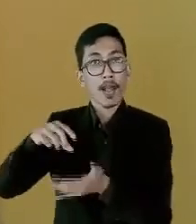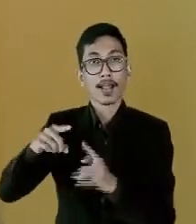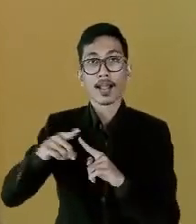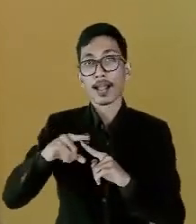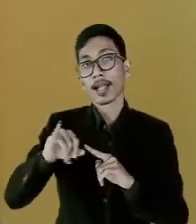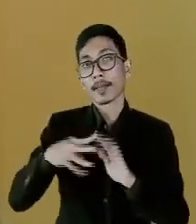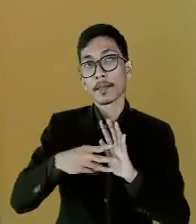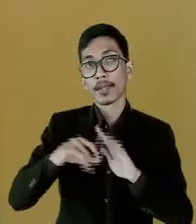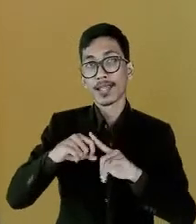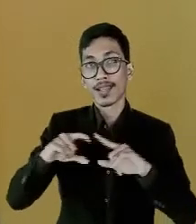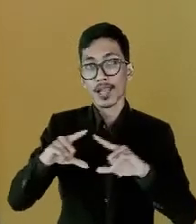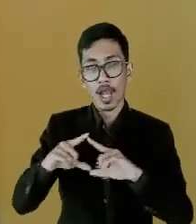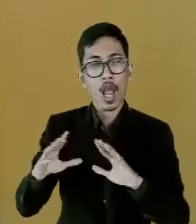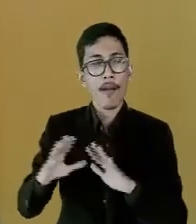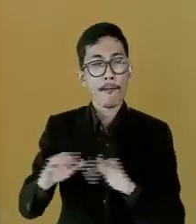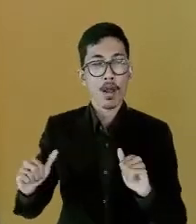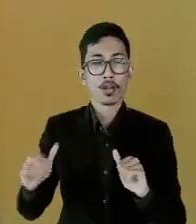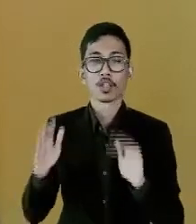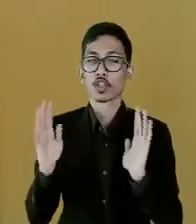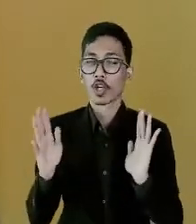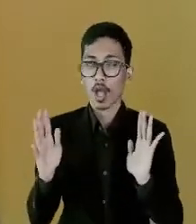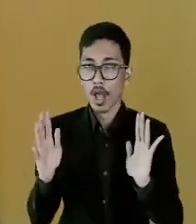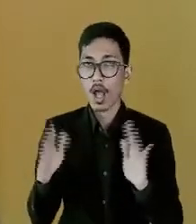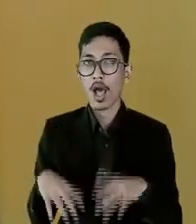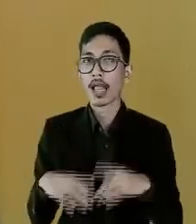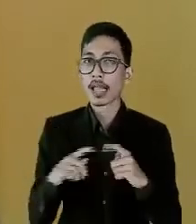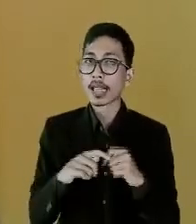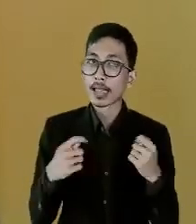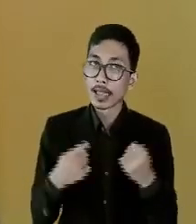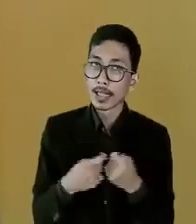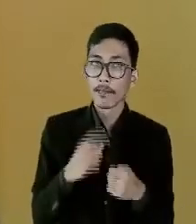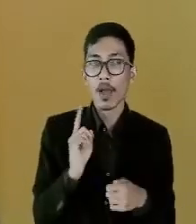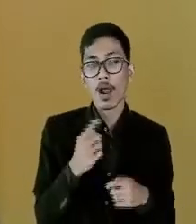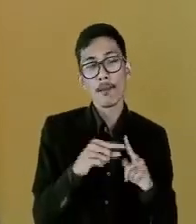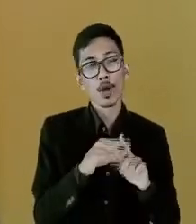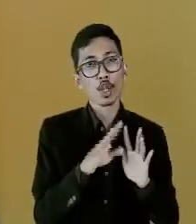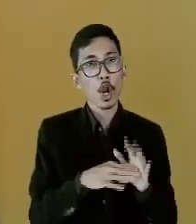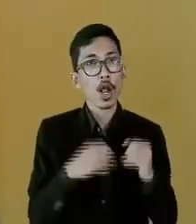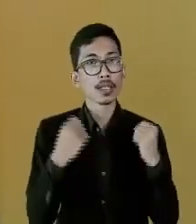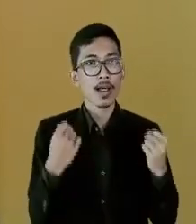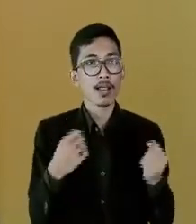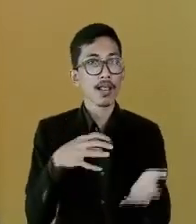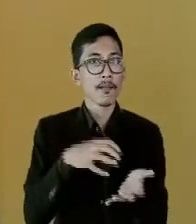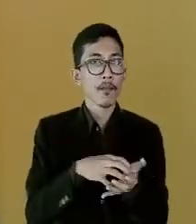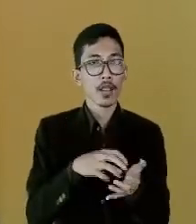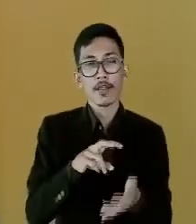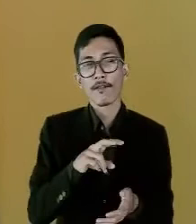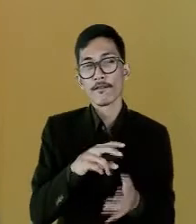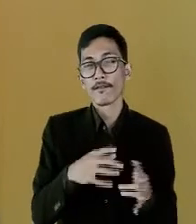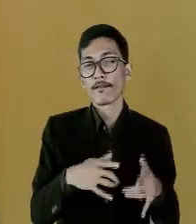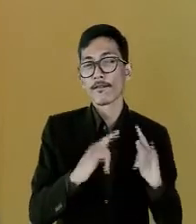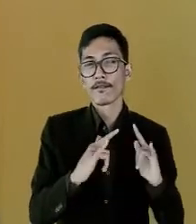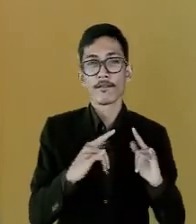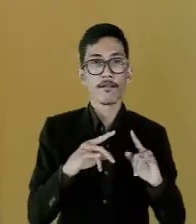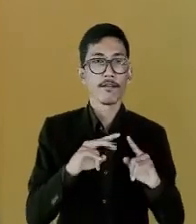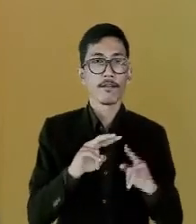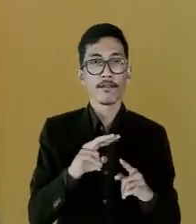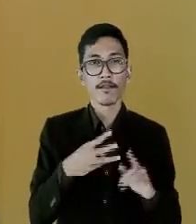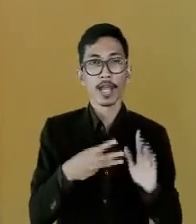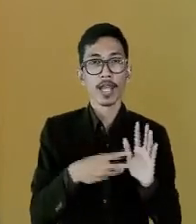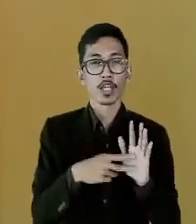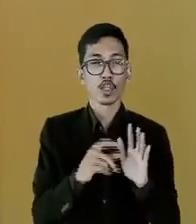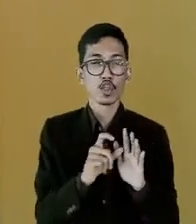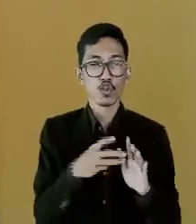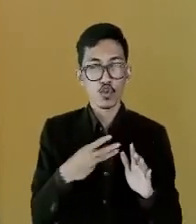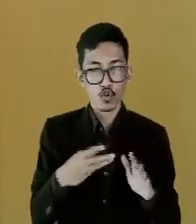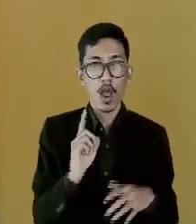dan juga tim kami sedang melakukan protokol kesehatan di venue-venue yang sementara berlangsung. Tim kami